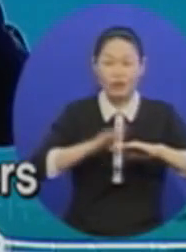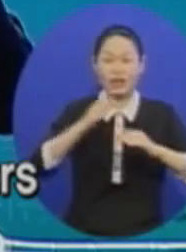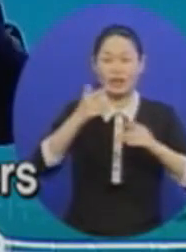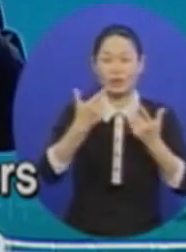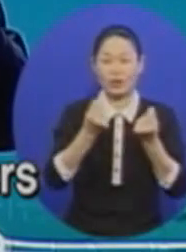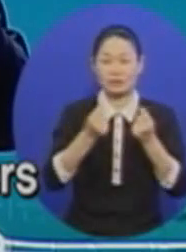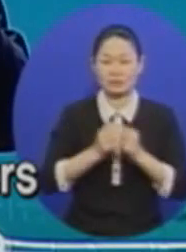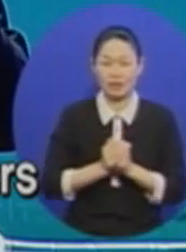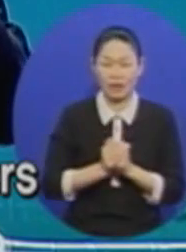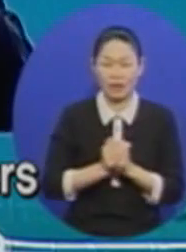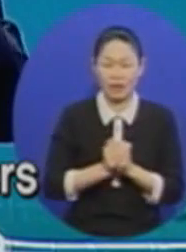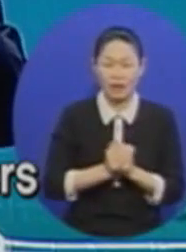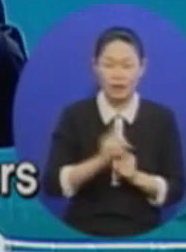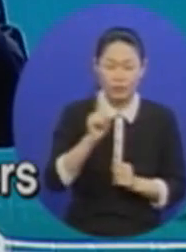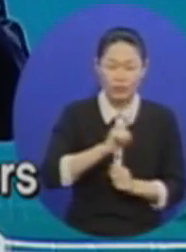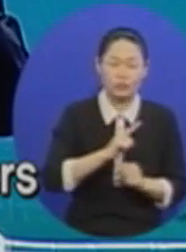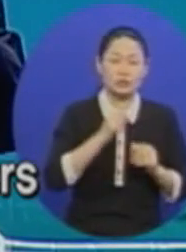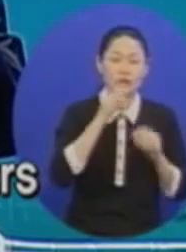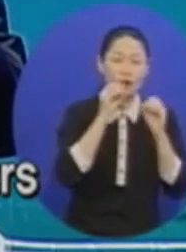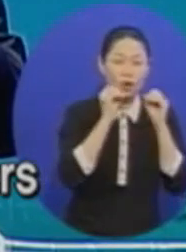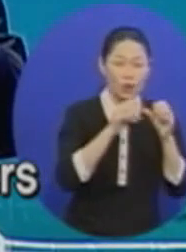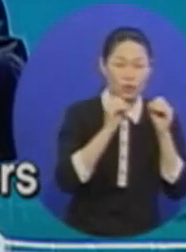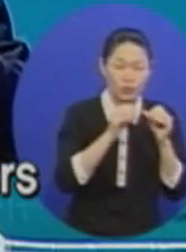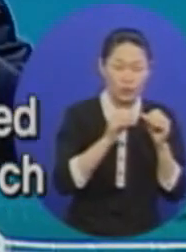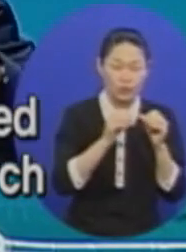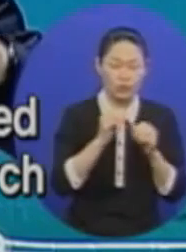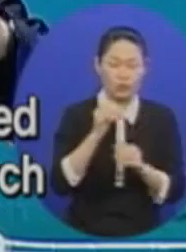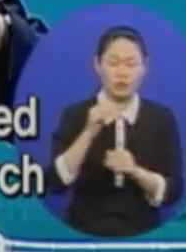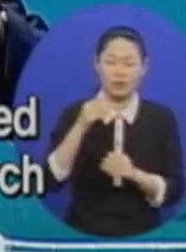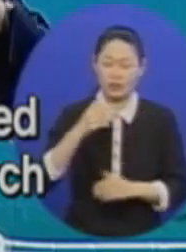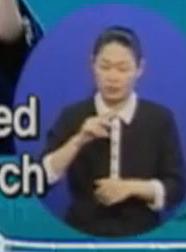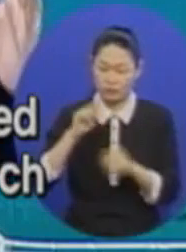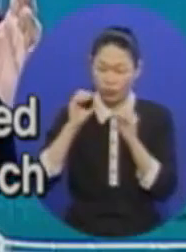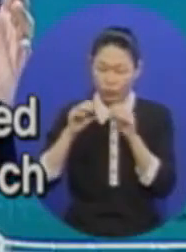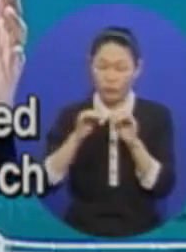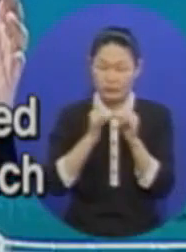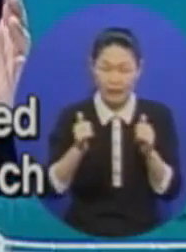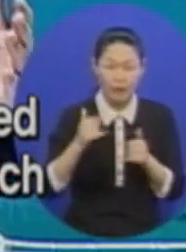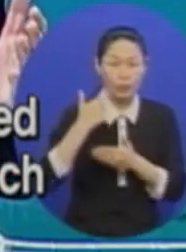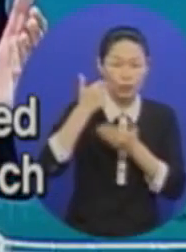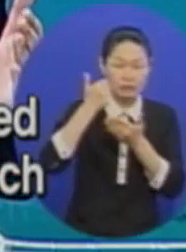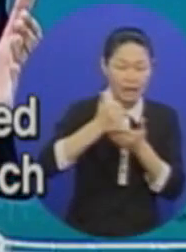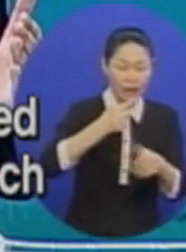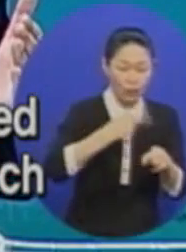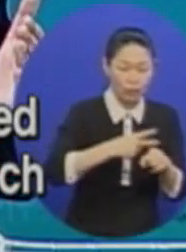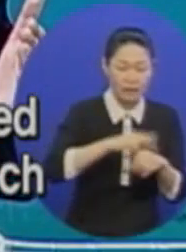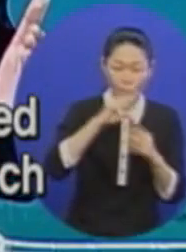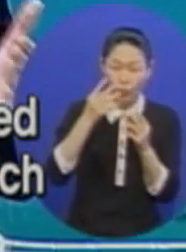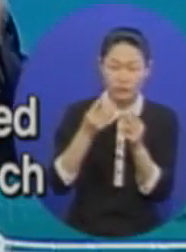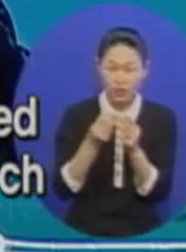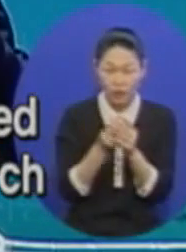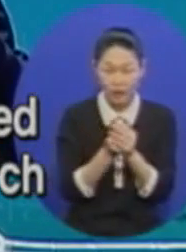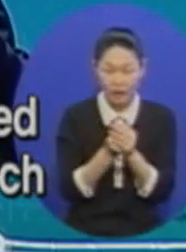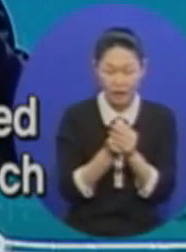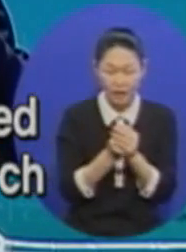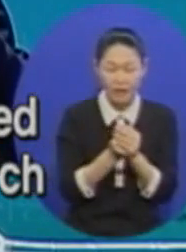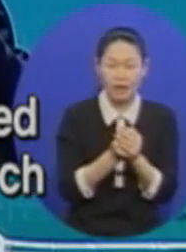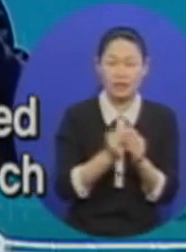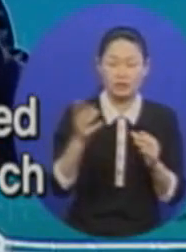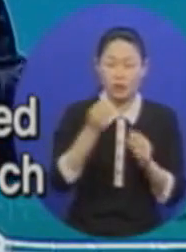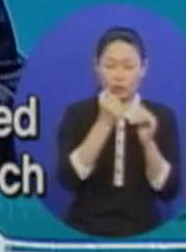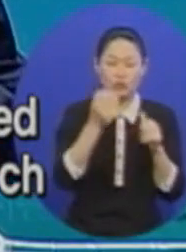선지자와 전도자 와 목사와 교사들이 온전케 성도들을 훈련시키고